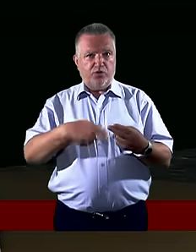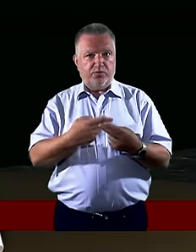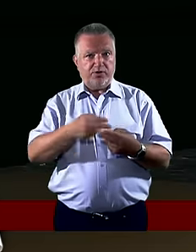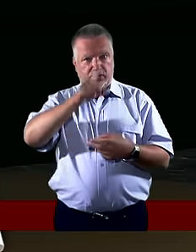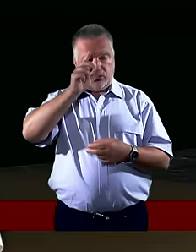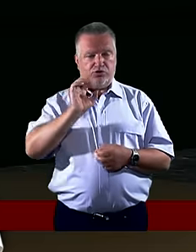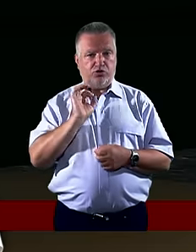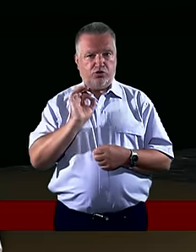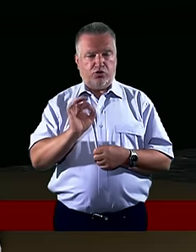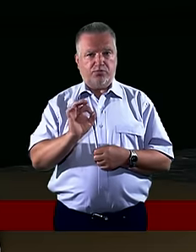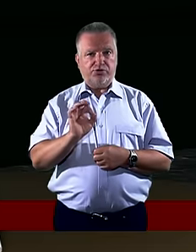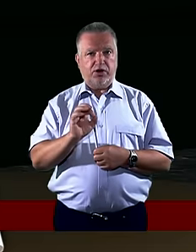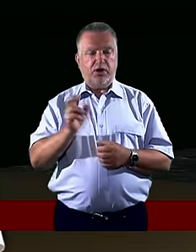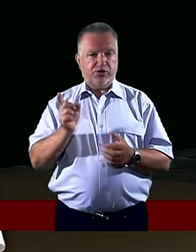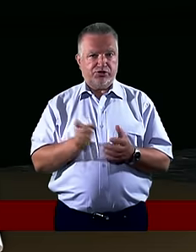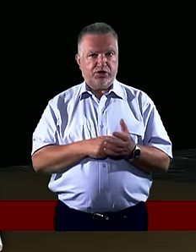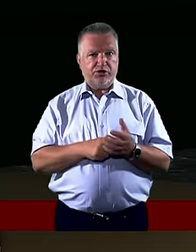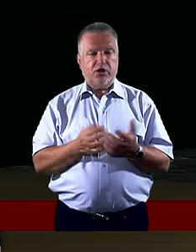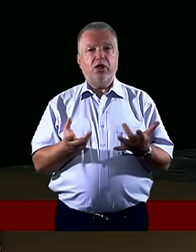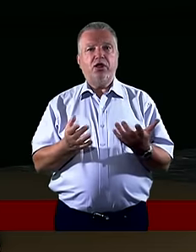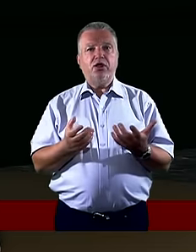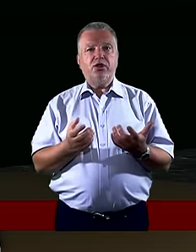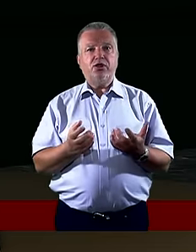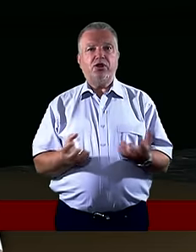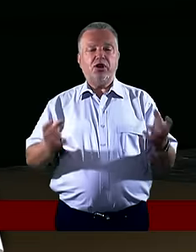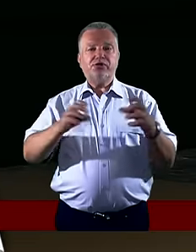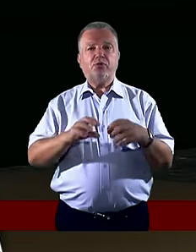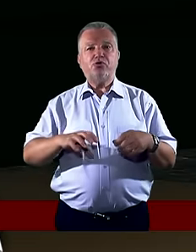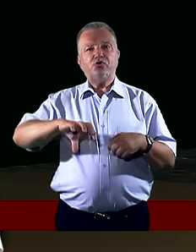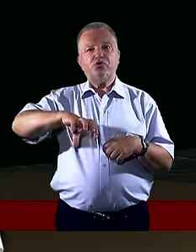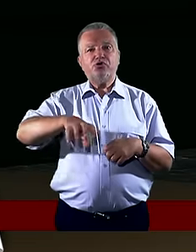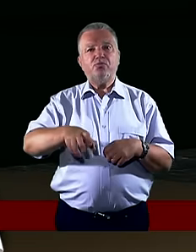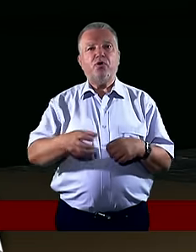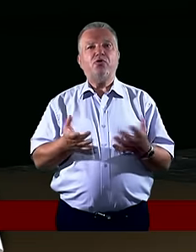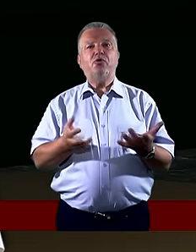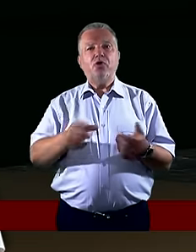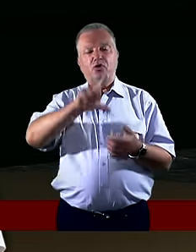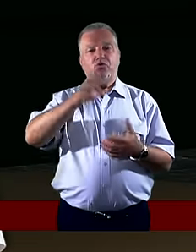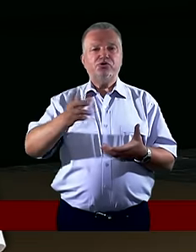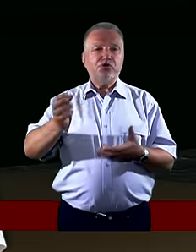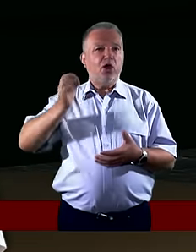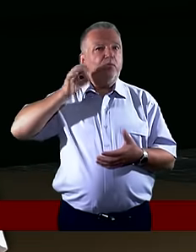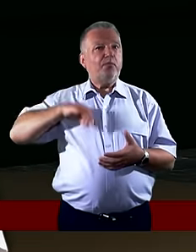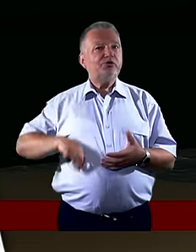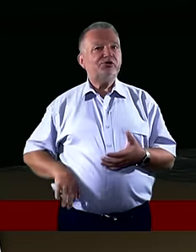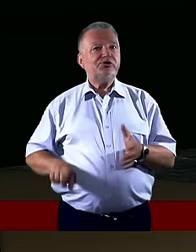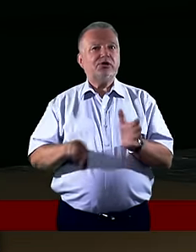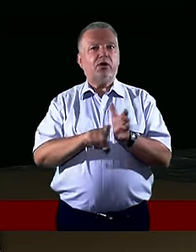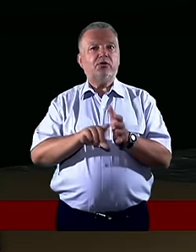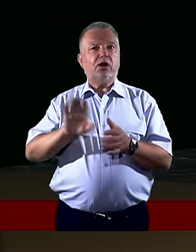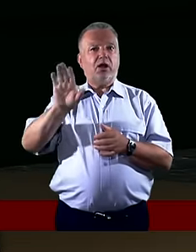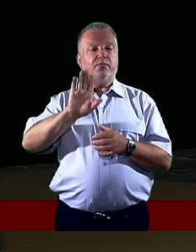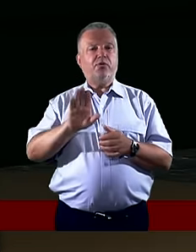pozytywnie, bardzo często. Ile założył zborów, ilu ludzi pozyskał dla Boga, ilu